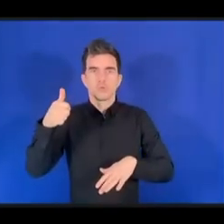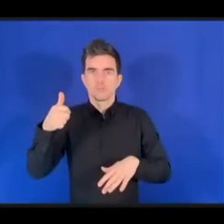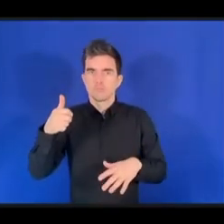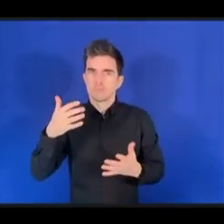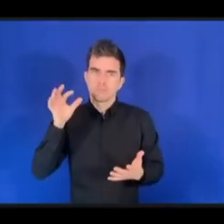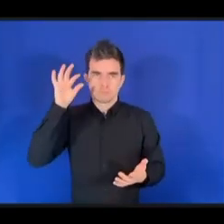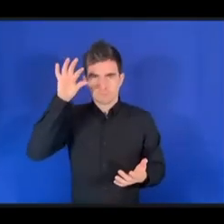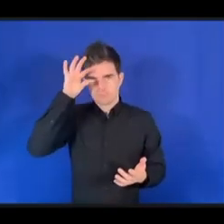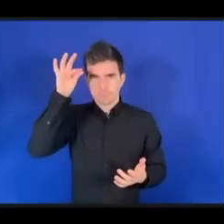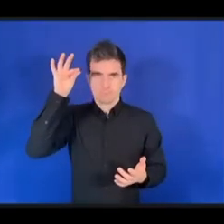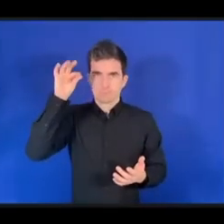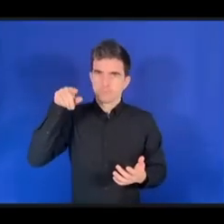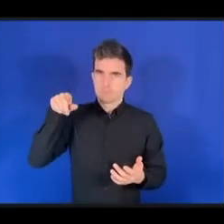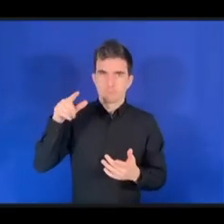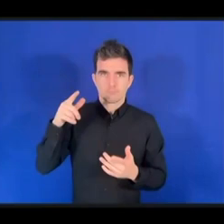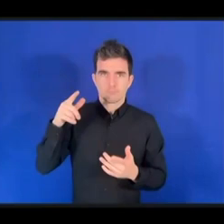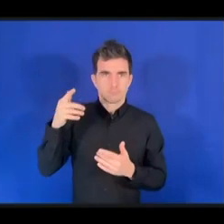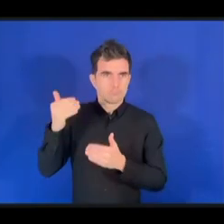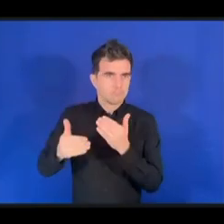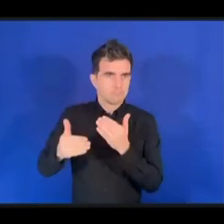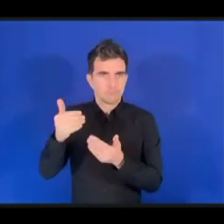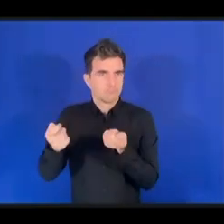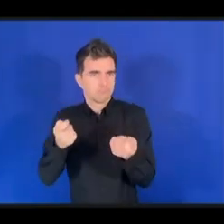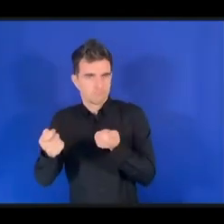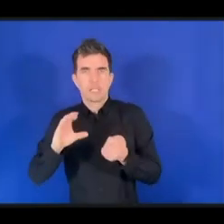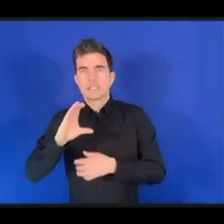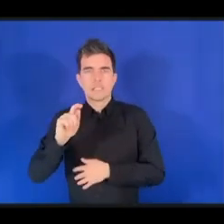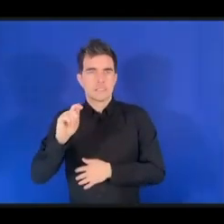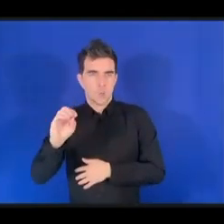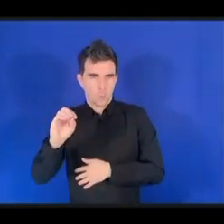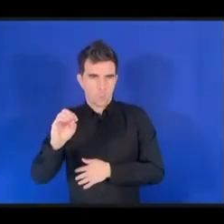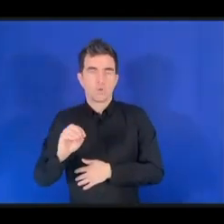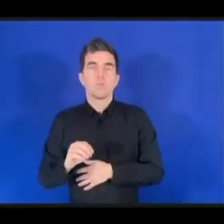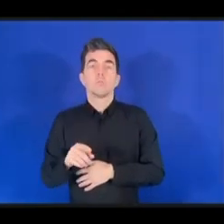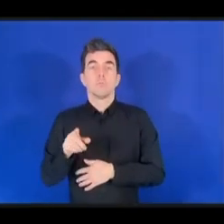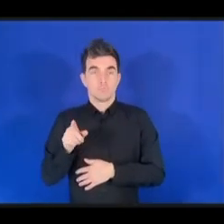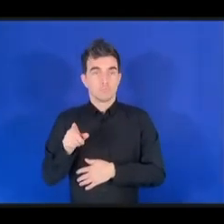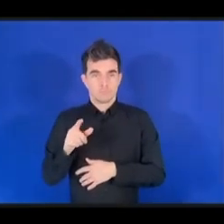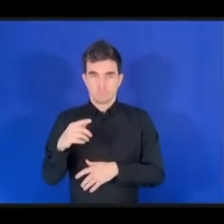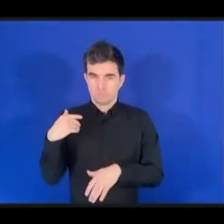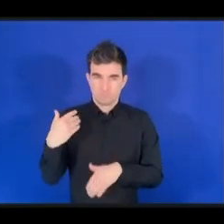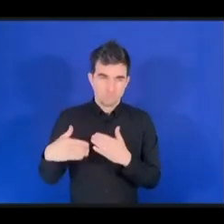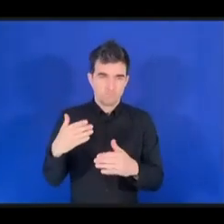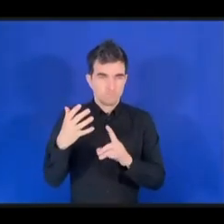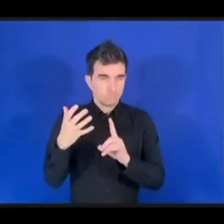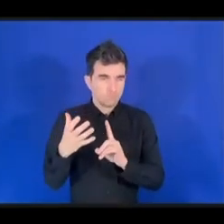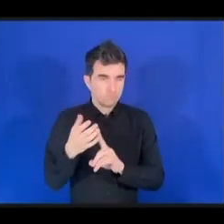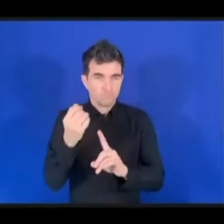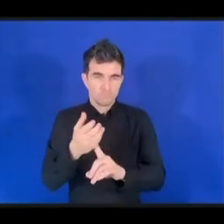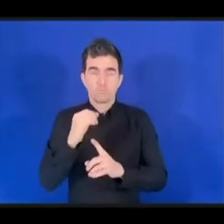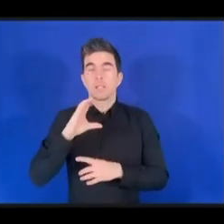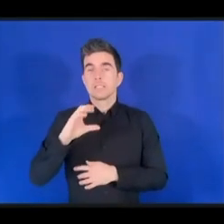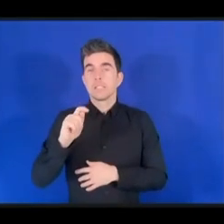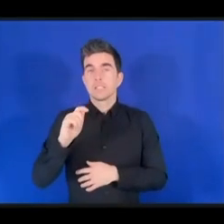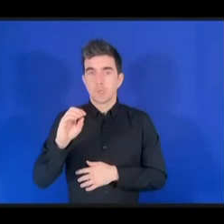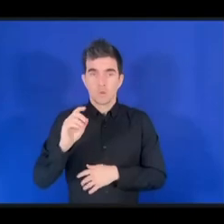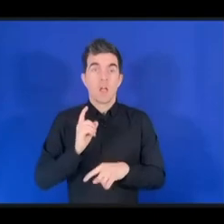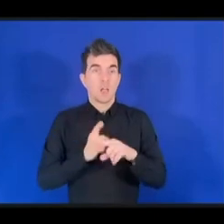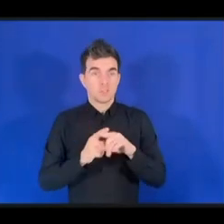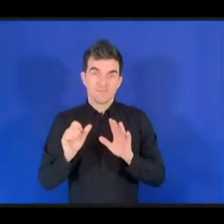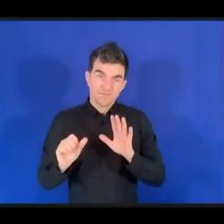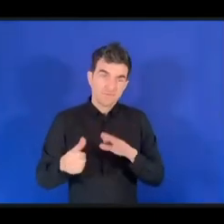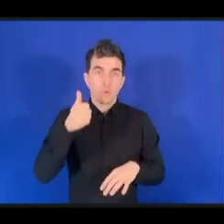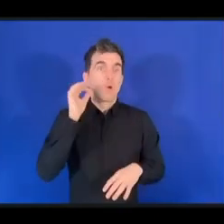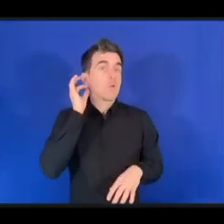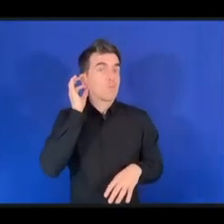て120年の歴史において初めての女性の事務局長になったわけですが彼女のリーダーシップの